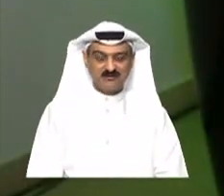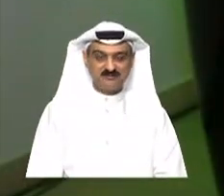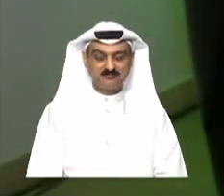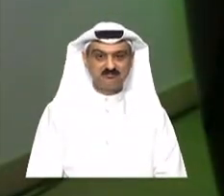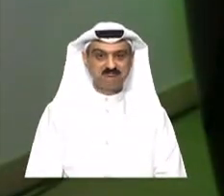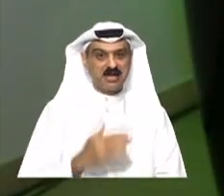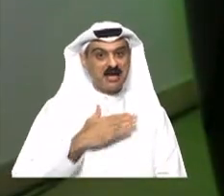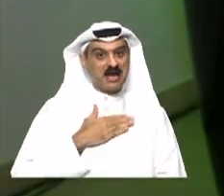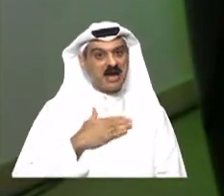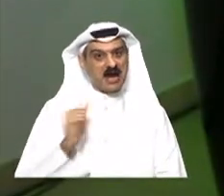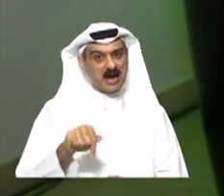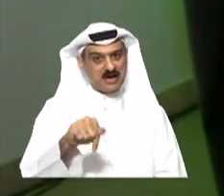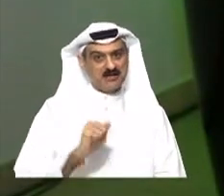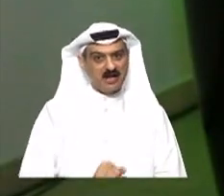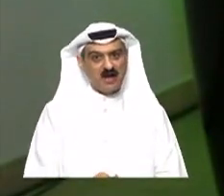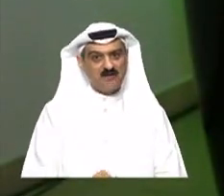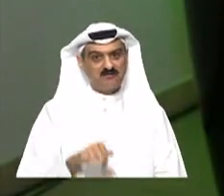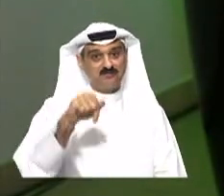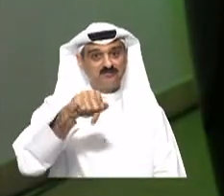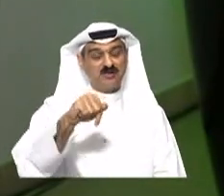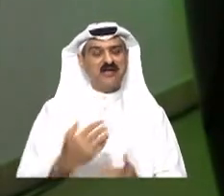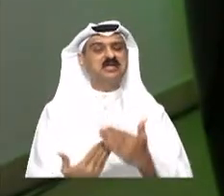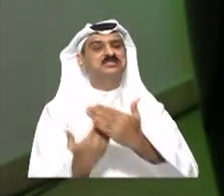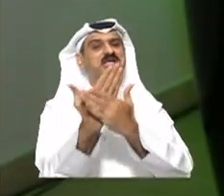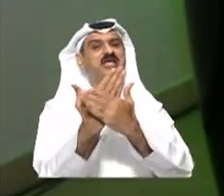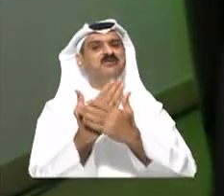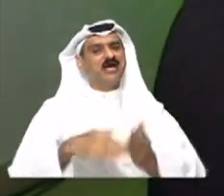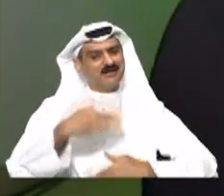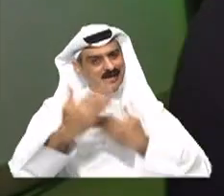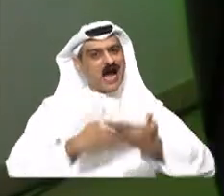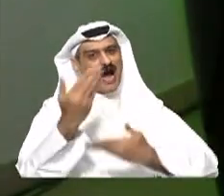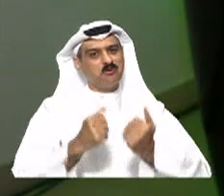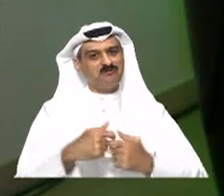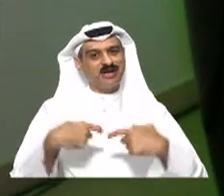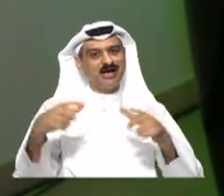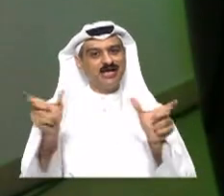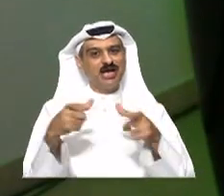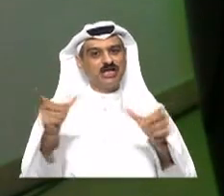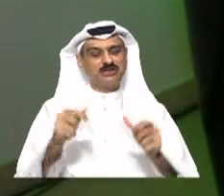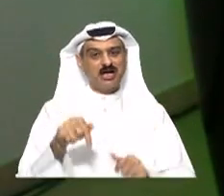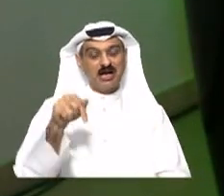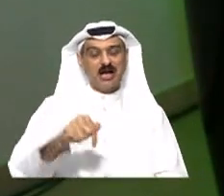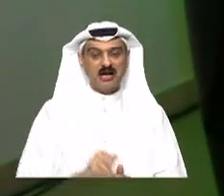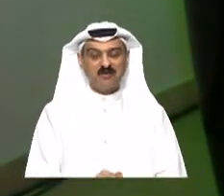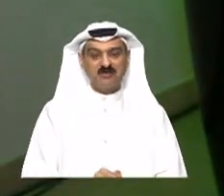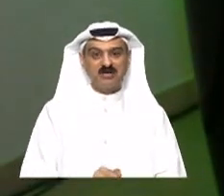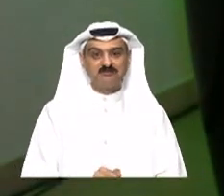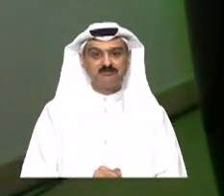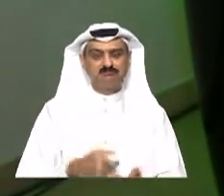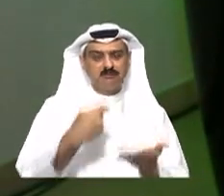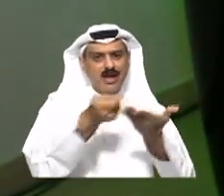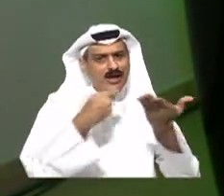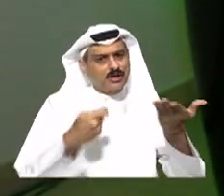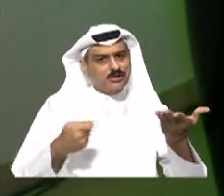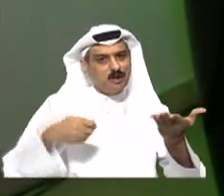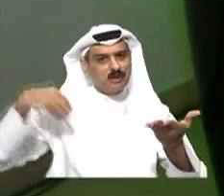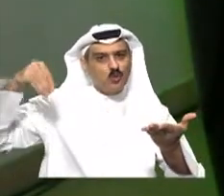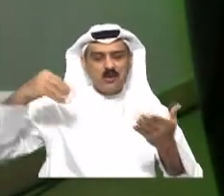نساير التقنية المعاصرة ونحاول في هذه المرة عدم استعمال